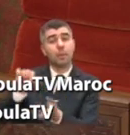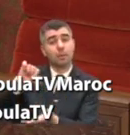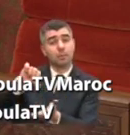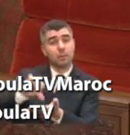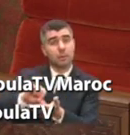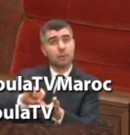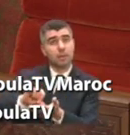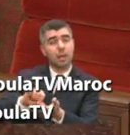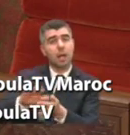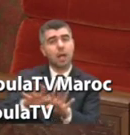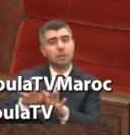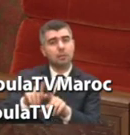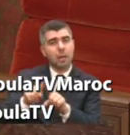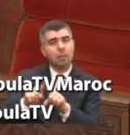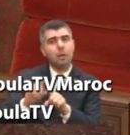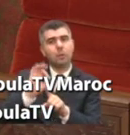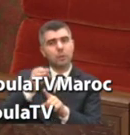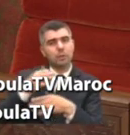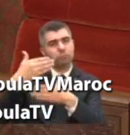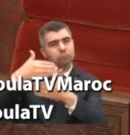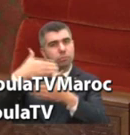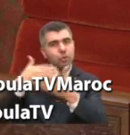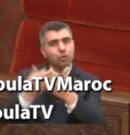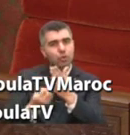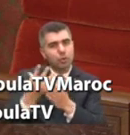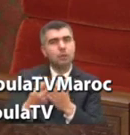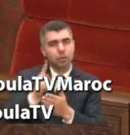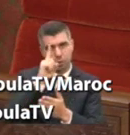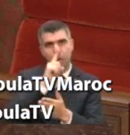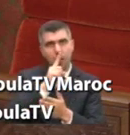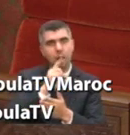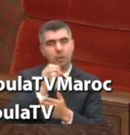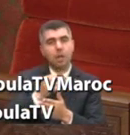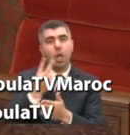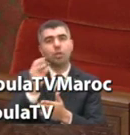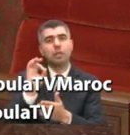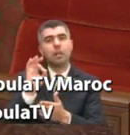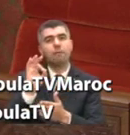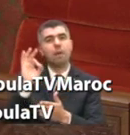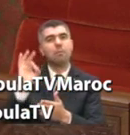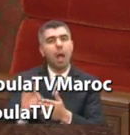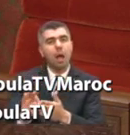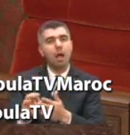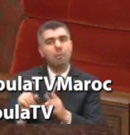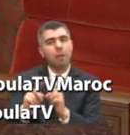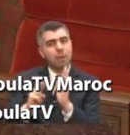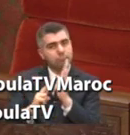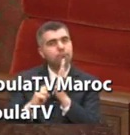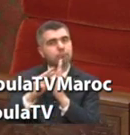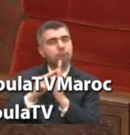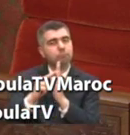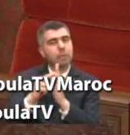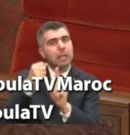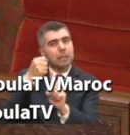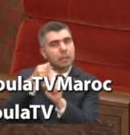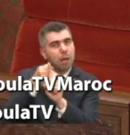الجامعي، يعني الأشغال غدا على قدم وساق الحمد لله. اليوم يعني أكثر من 20% ديال النسبة ديال التقدم ديال الأشغال في